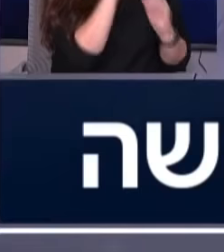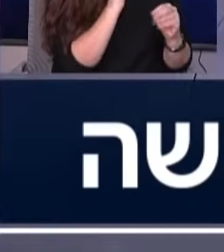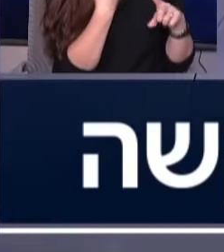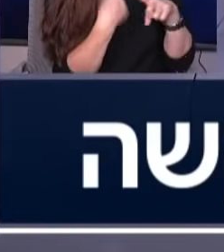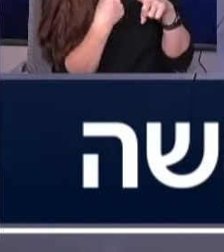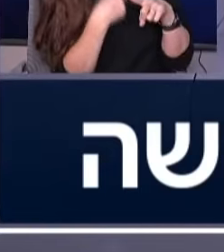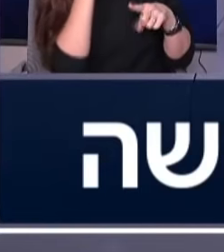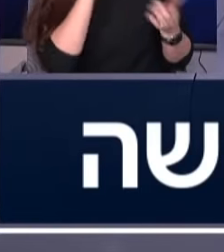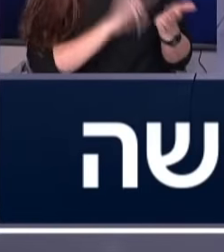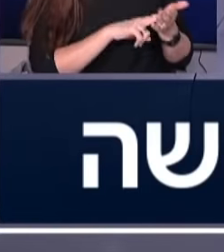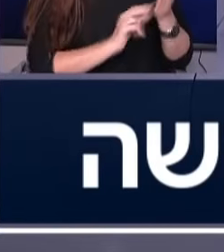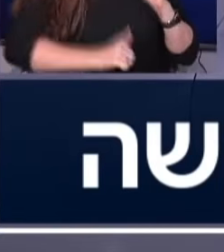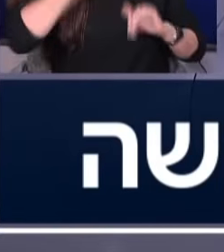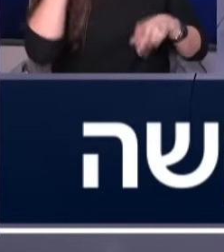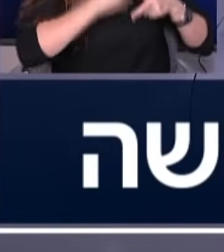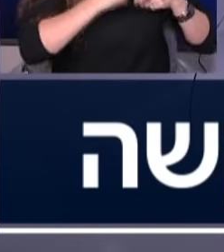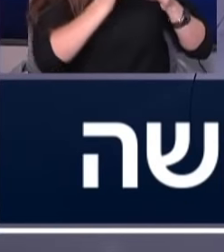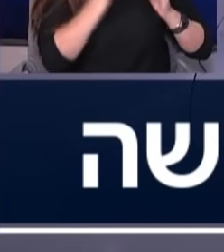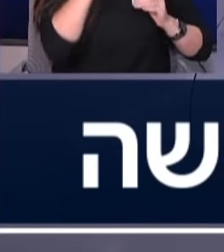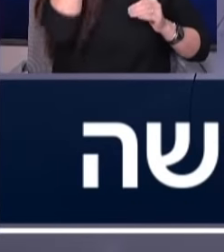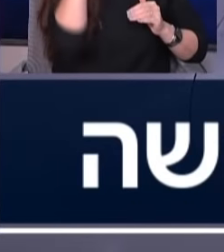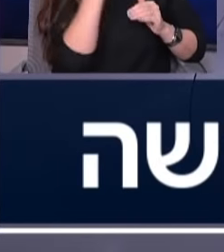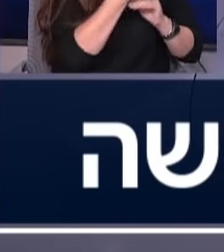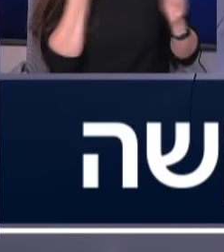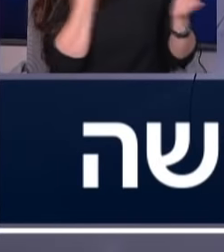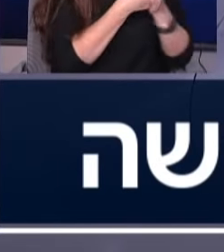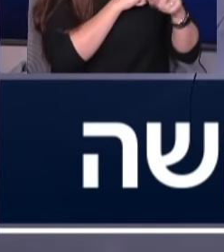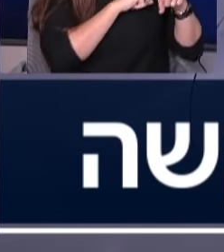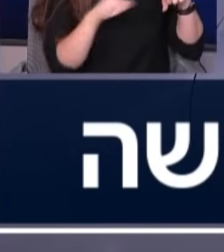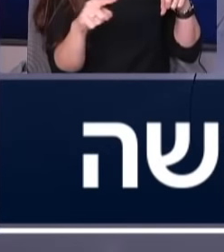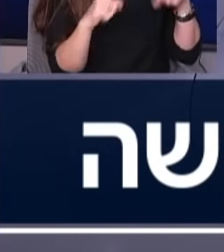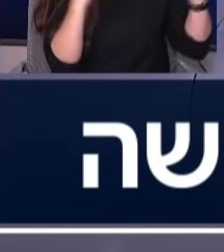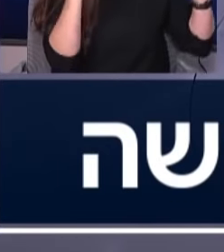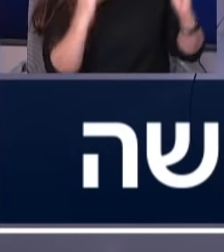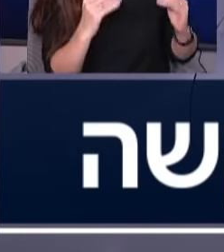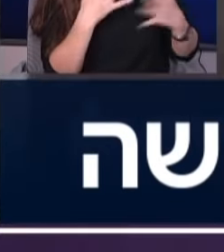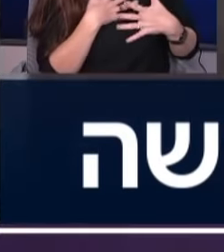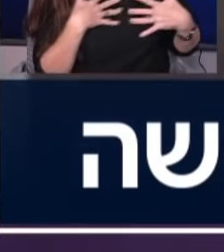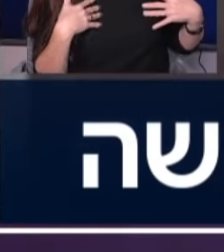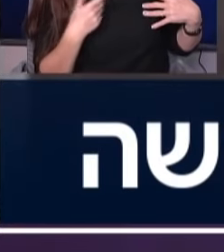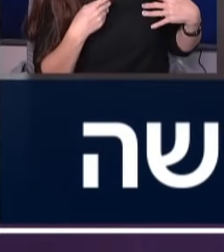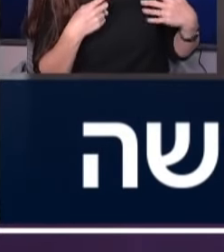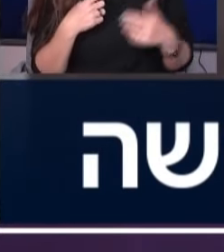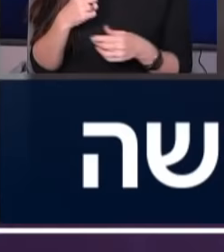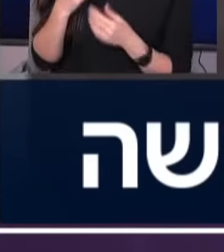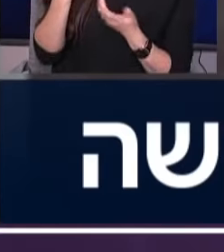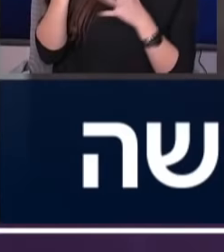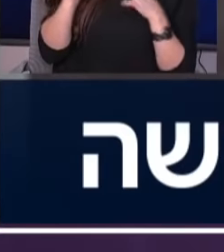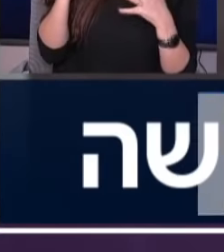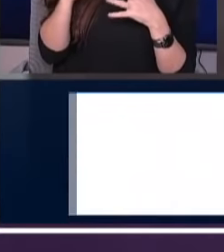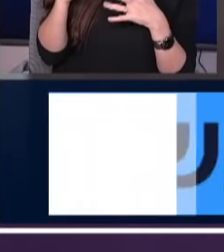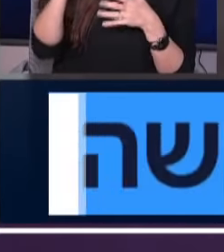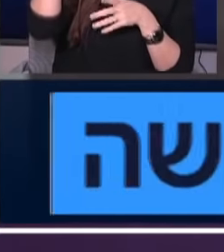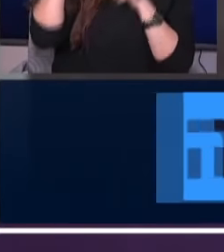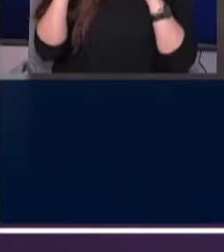ששיא התחלואה יהיה במהלך חודש ינואר, אבל לקראת סוף החודש, דעיכה, זאת התחושה. הערכה של גורם במשרד הבריאות, אנחנו בעצם